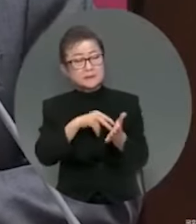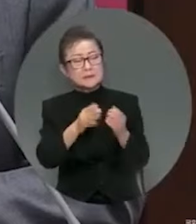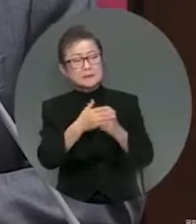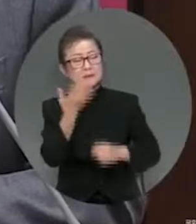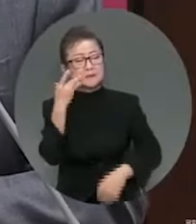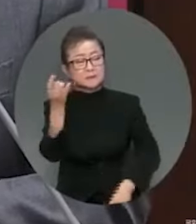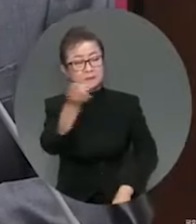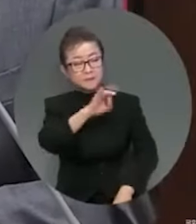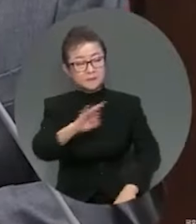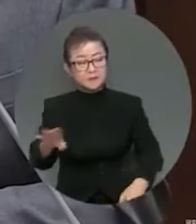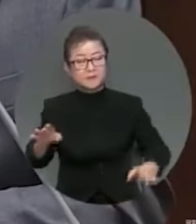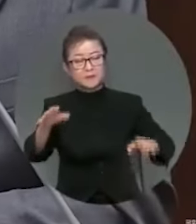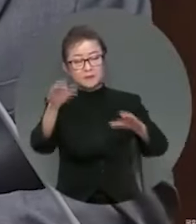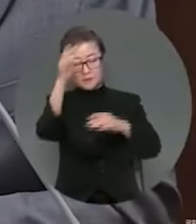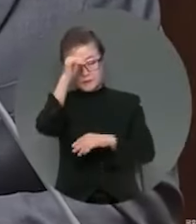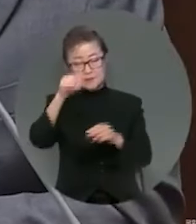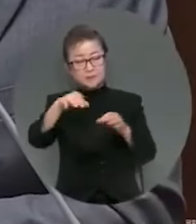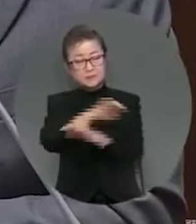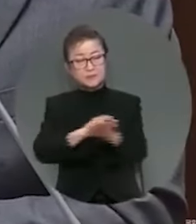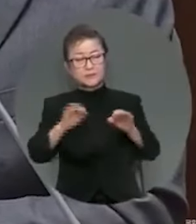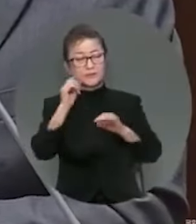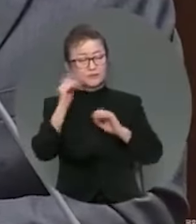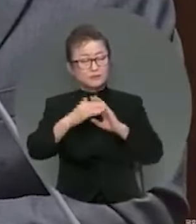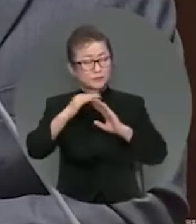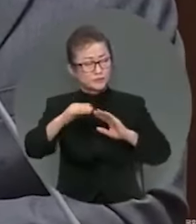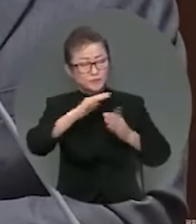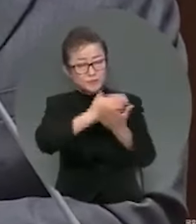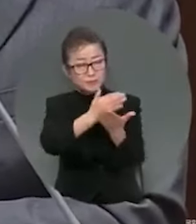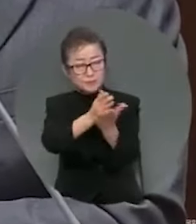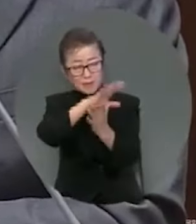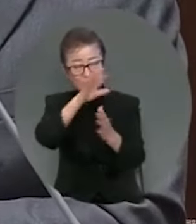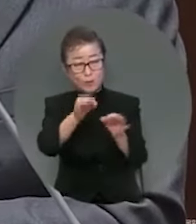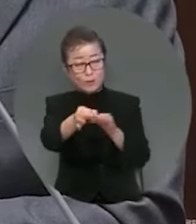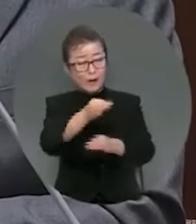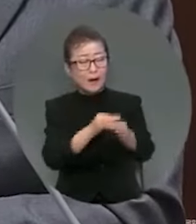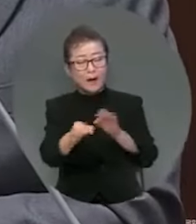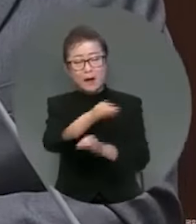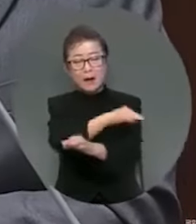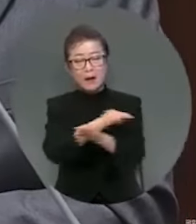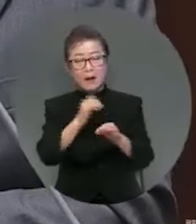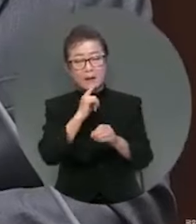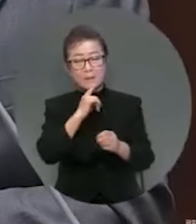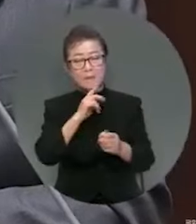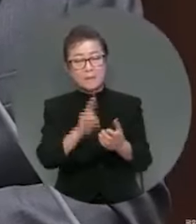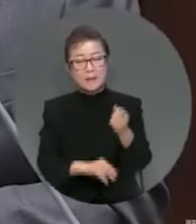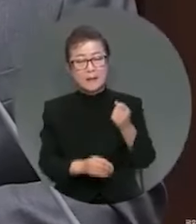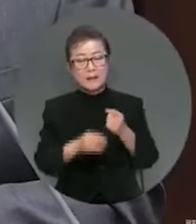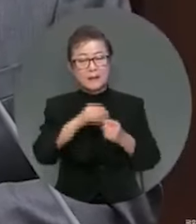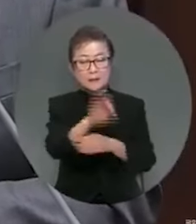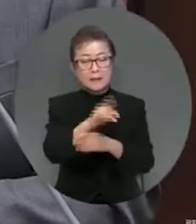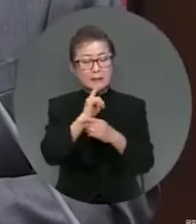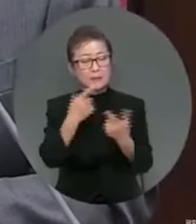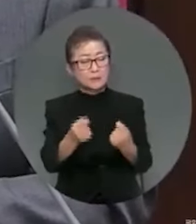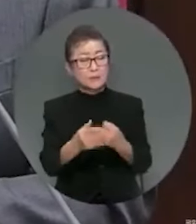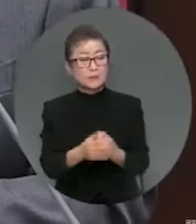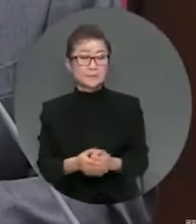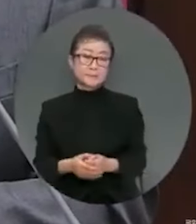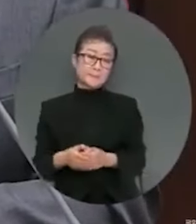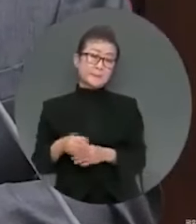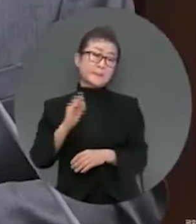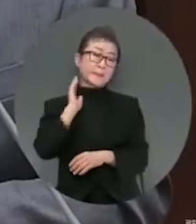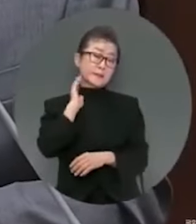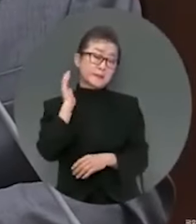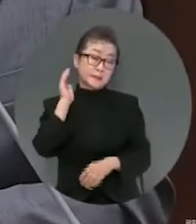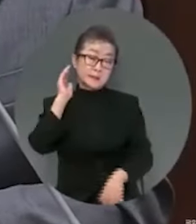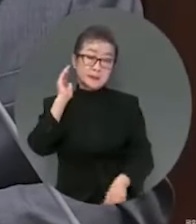전형적인 정경유착이자 매감매직이라고 봅니다. 문재인 대통령이 지난 9월 8일 민주당 지도부를 만났습니다. 이재명